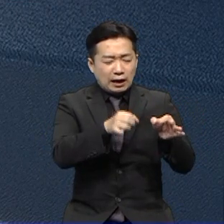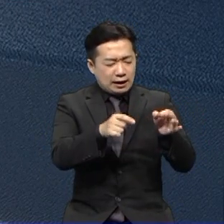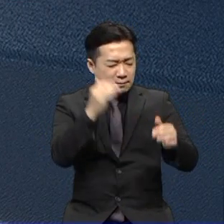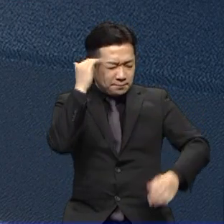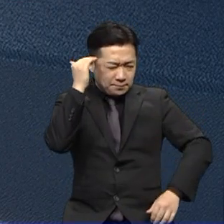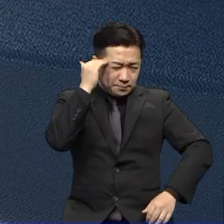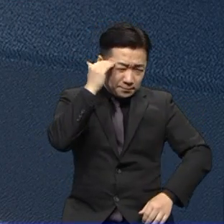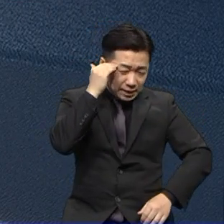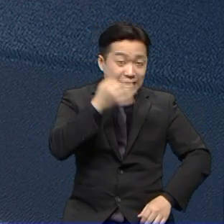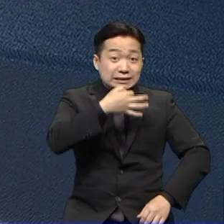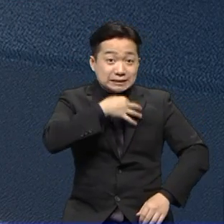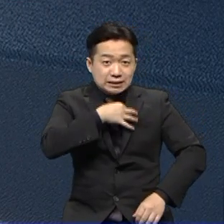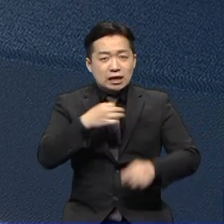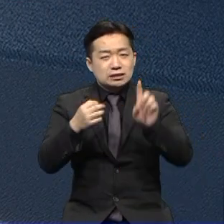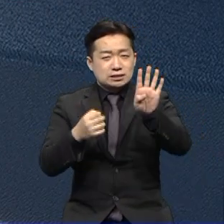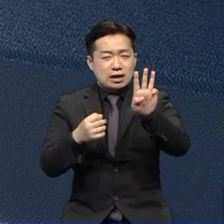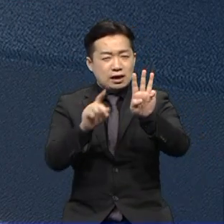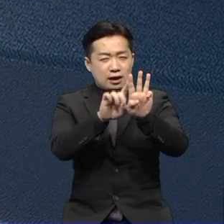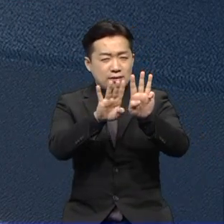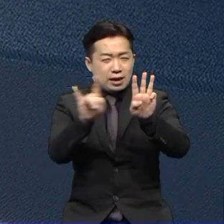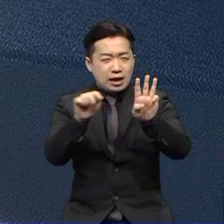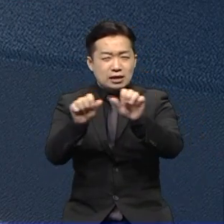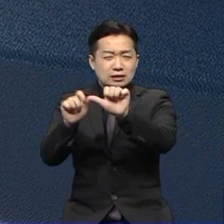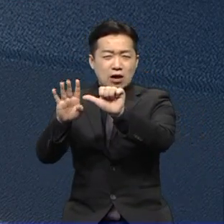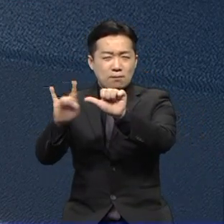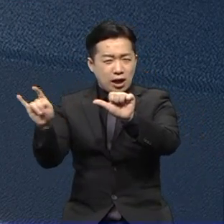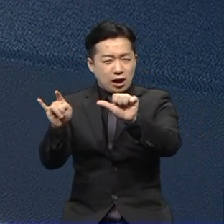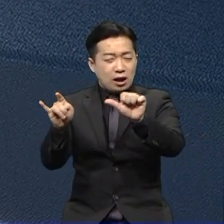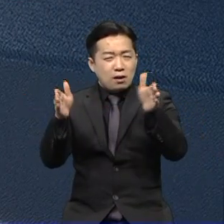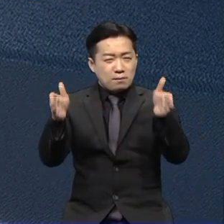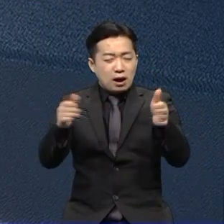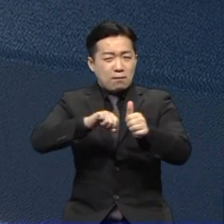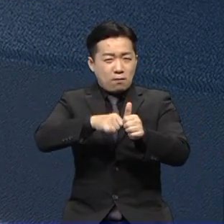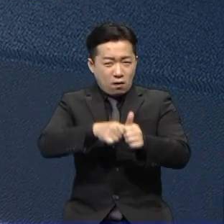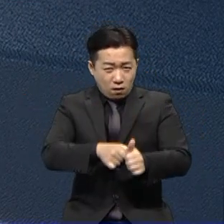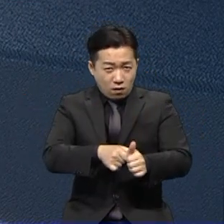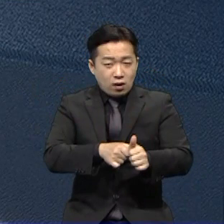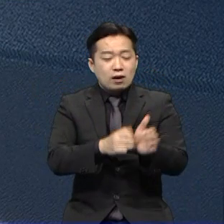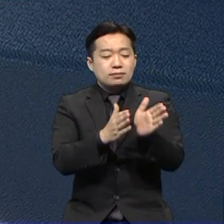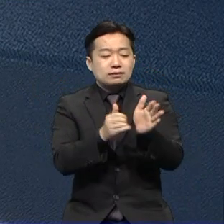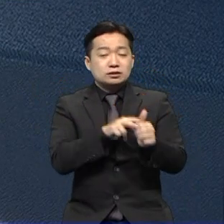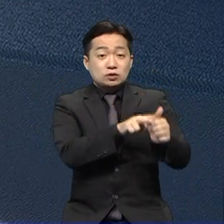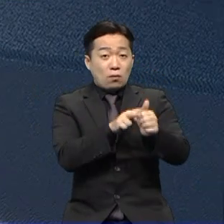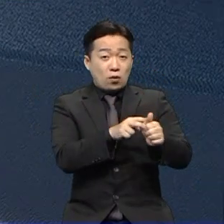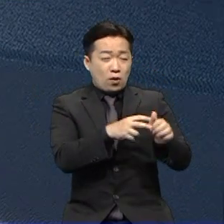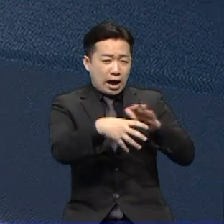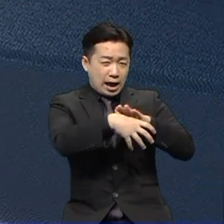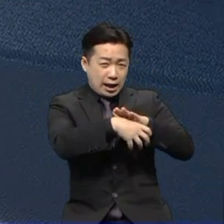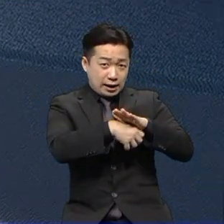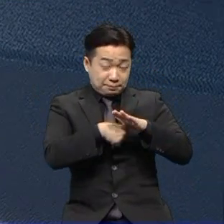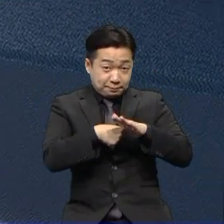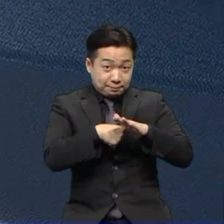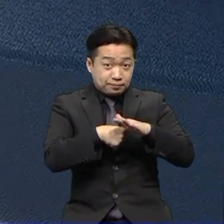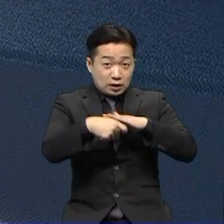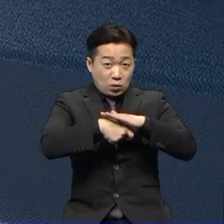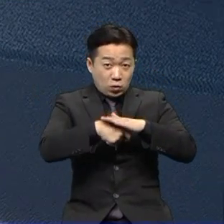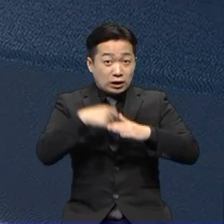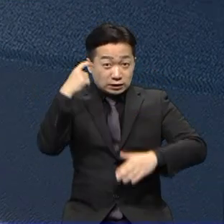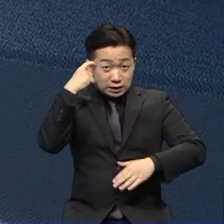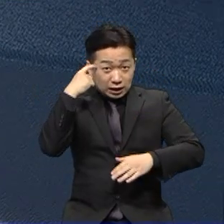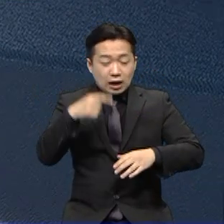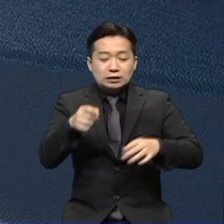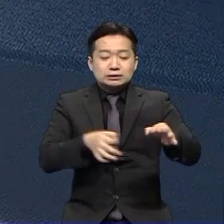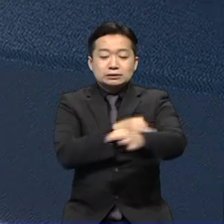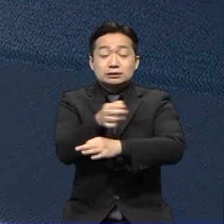대해 3배에서 5배의 벌금을 부과하겠다는 건데 비공개 정보를 활용한 주식 거래를 처벌하는 자본시장법을 적극